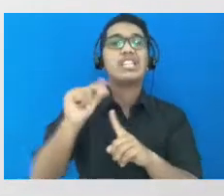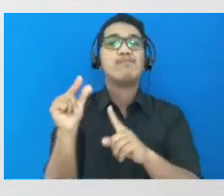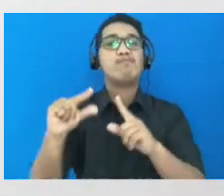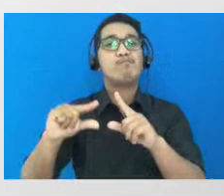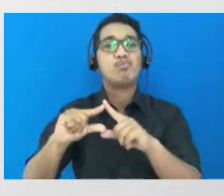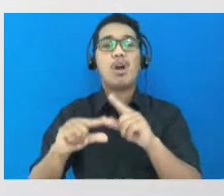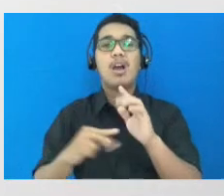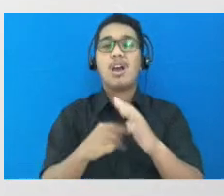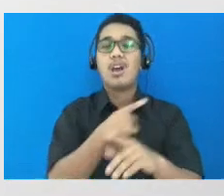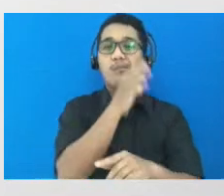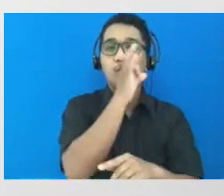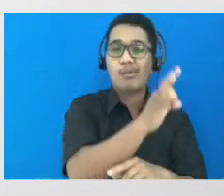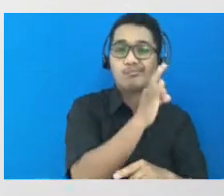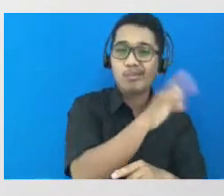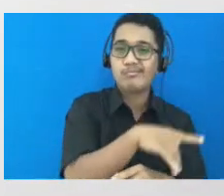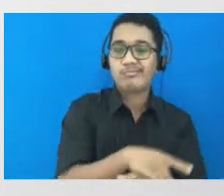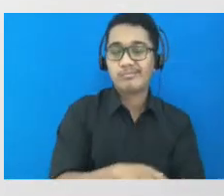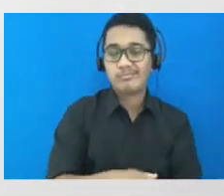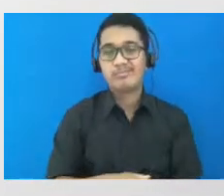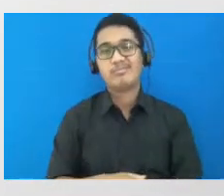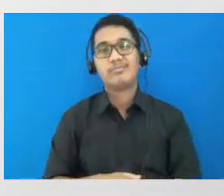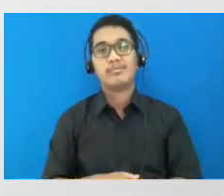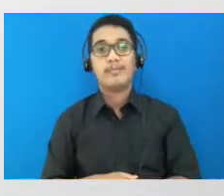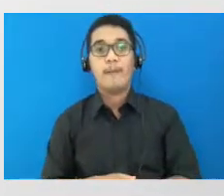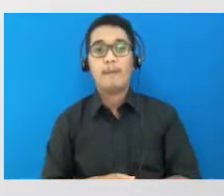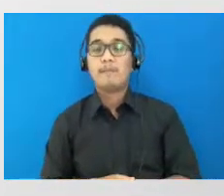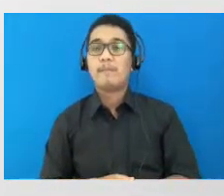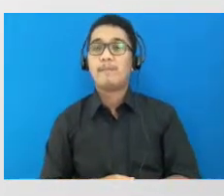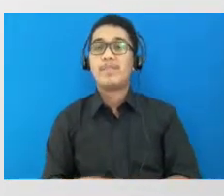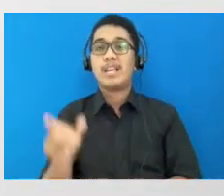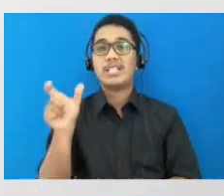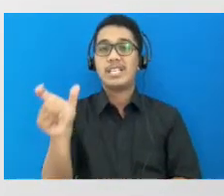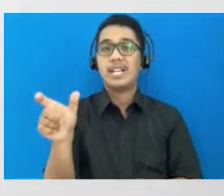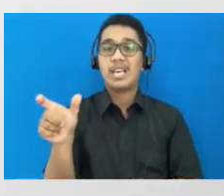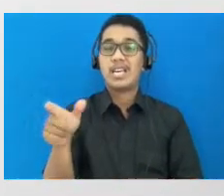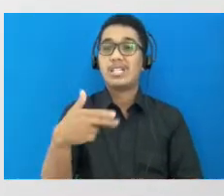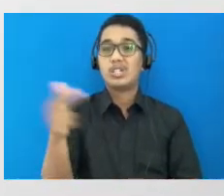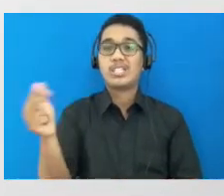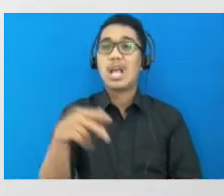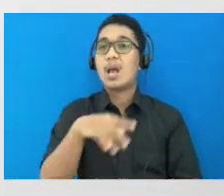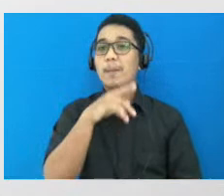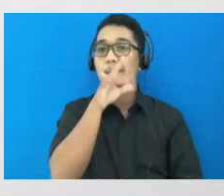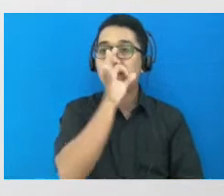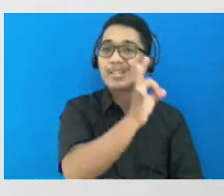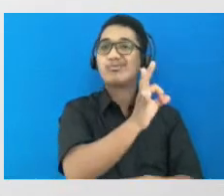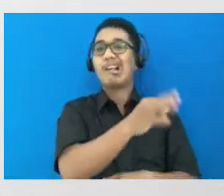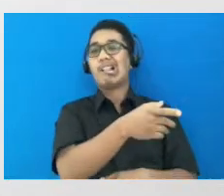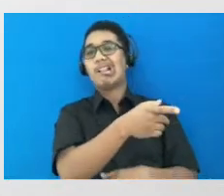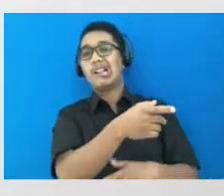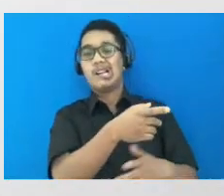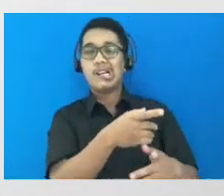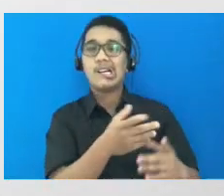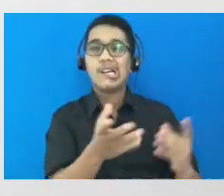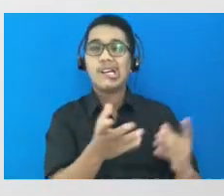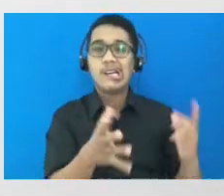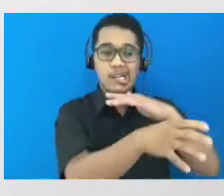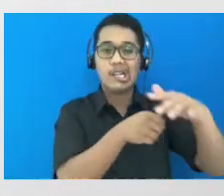istilahnya keren, yaitu social engineering. Padahal itu istilah yang simpelnya adalah di Indonesia penipuan. Penipuan